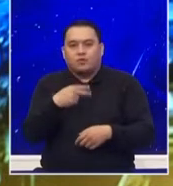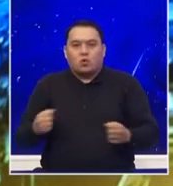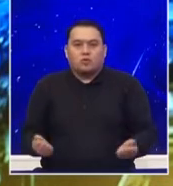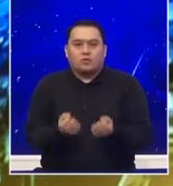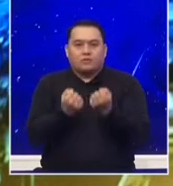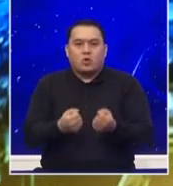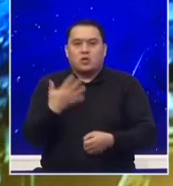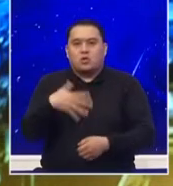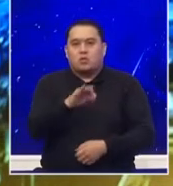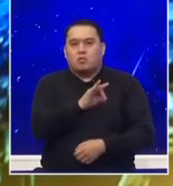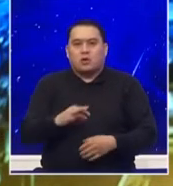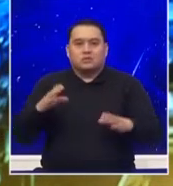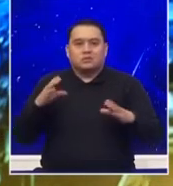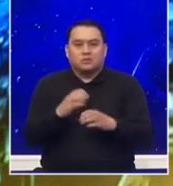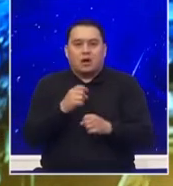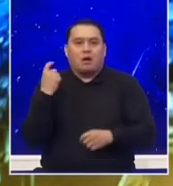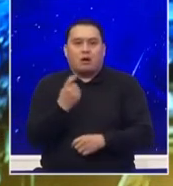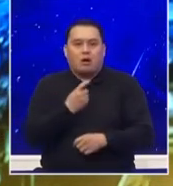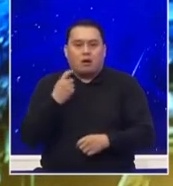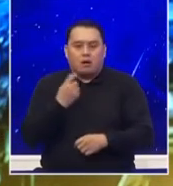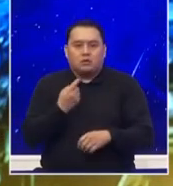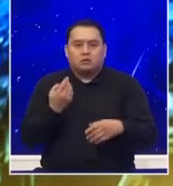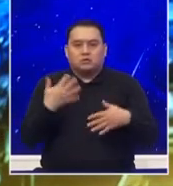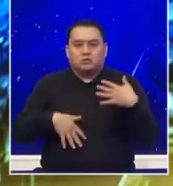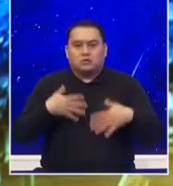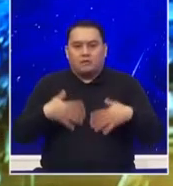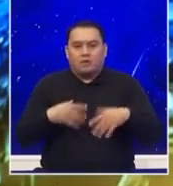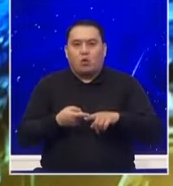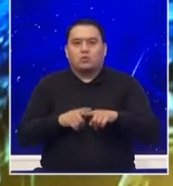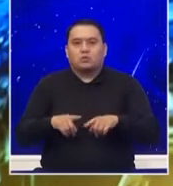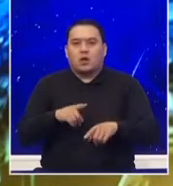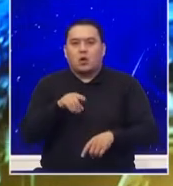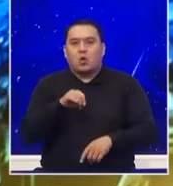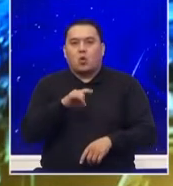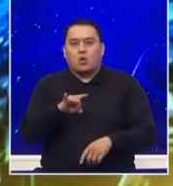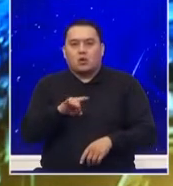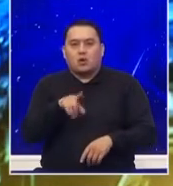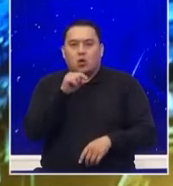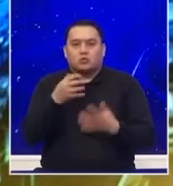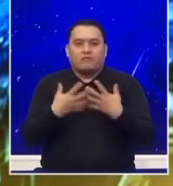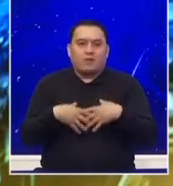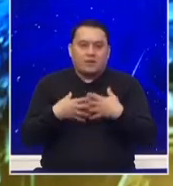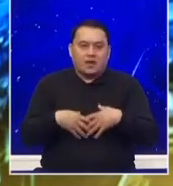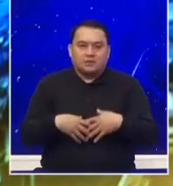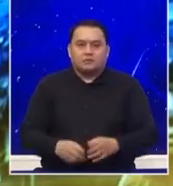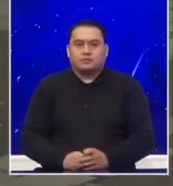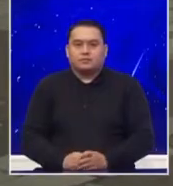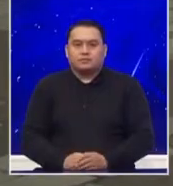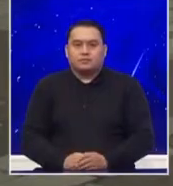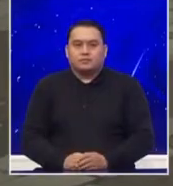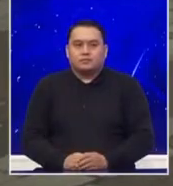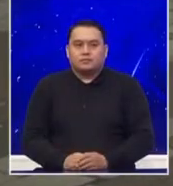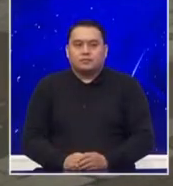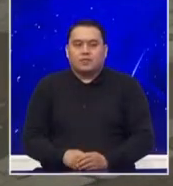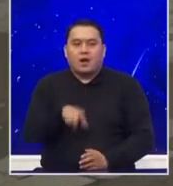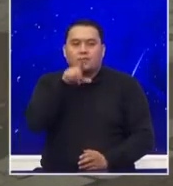көлемі 50%-ға азайғалы шаруалары шатқаяқтап тұр. Бірі Талдықорғандағы Көгер ЛТ-да құс фабрикасы. Көгер